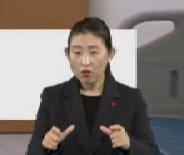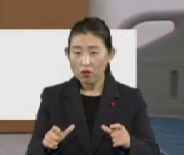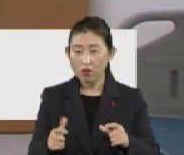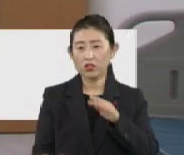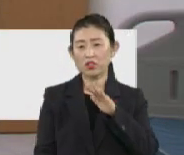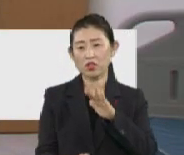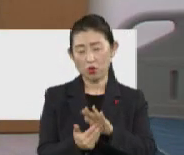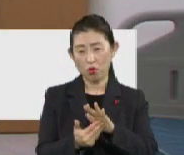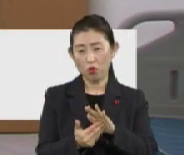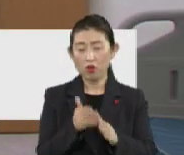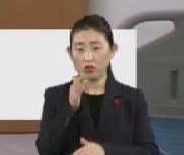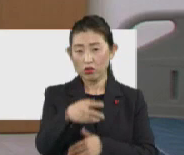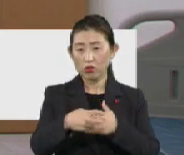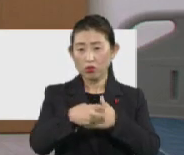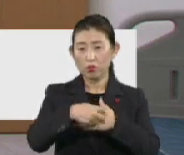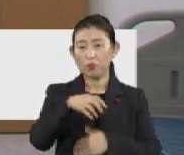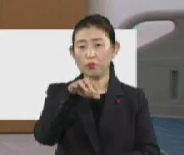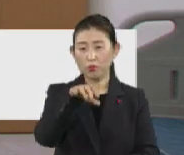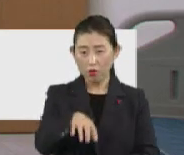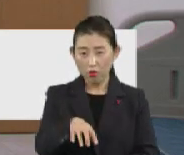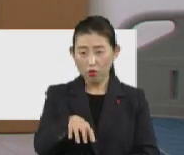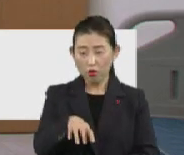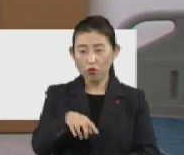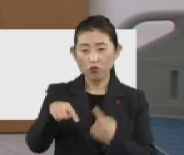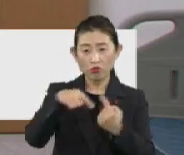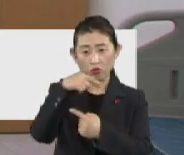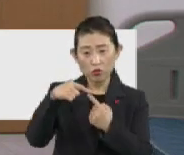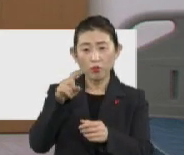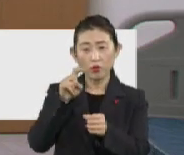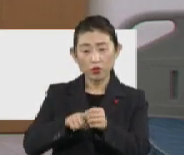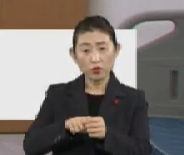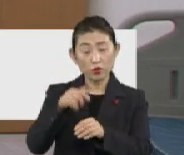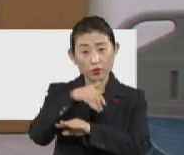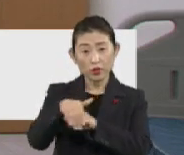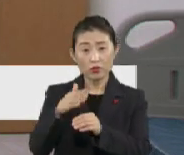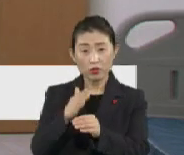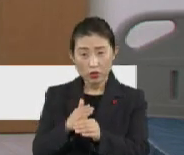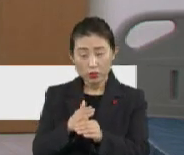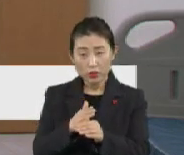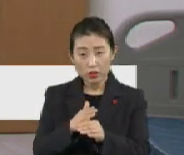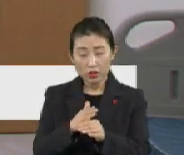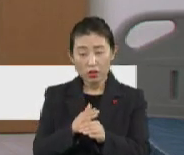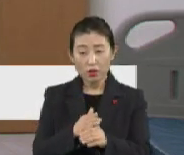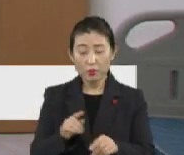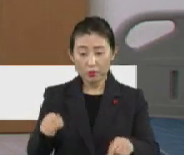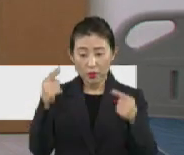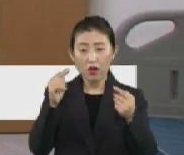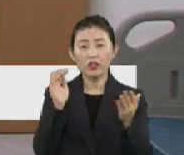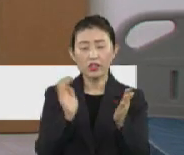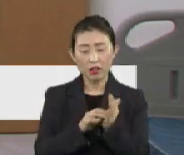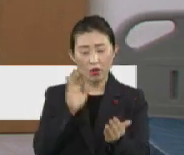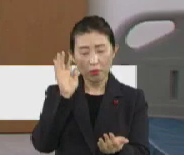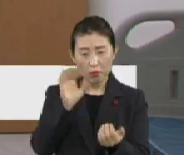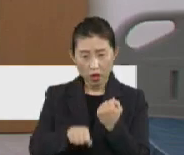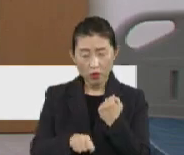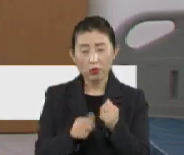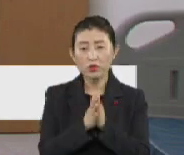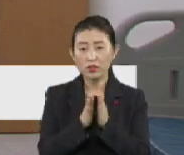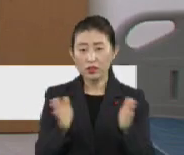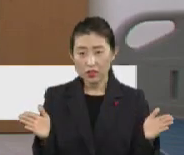규모의 거점 전담 병원을 운영할 것을 계획하고 있습니다. 설 연휴가 끝나면 바로 시작할 수